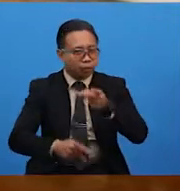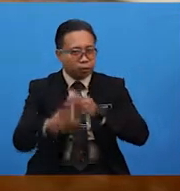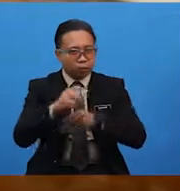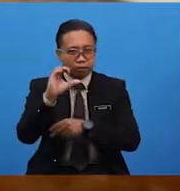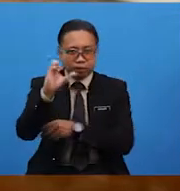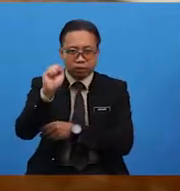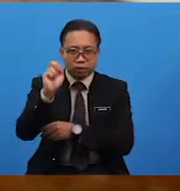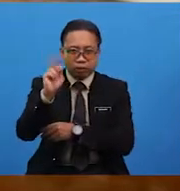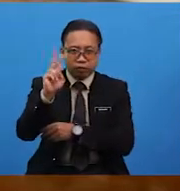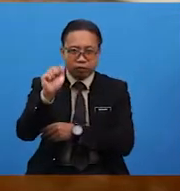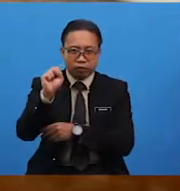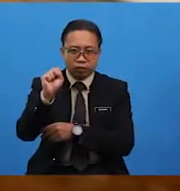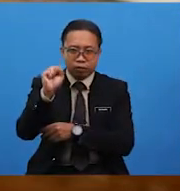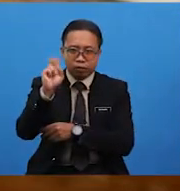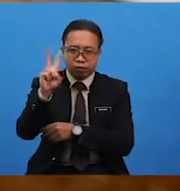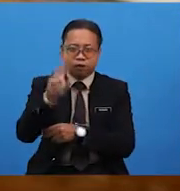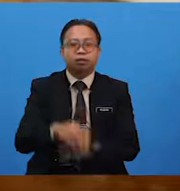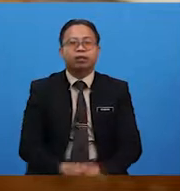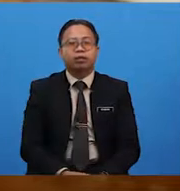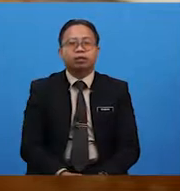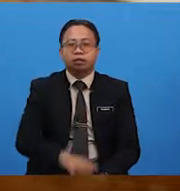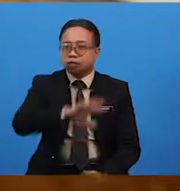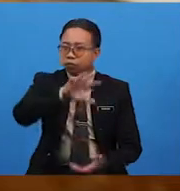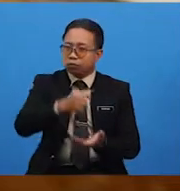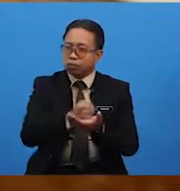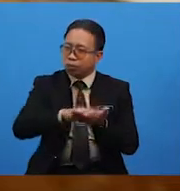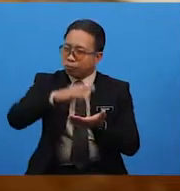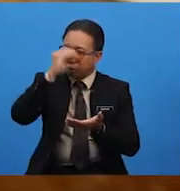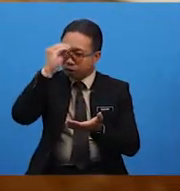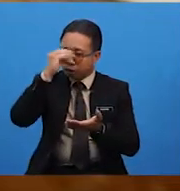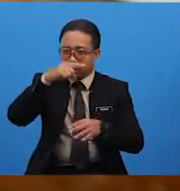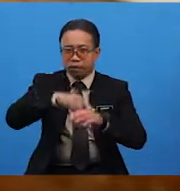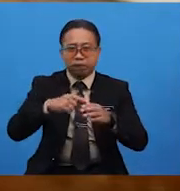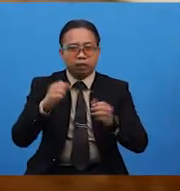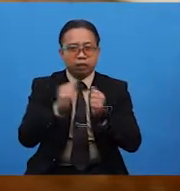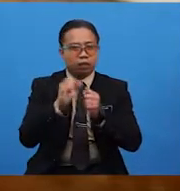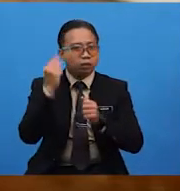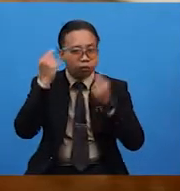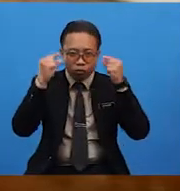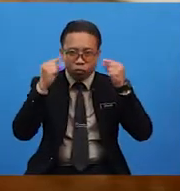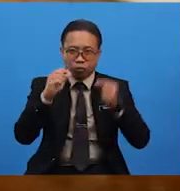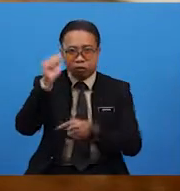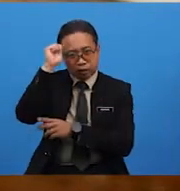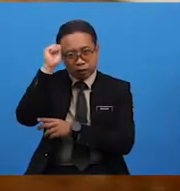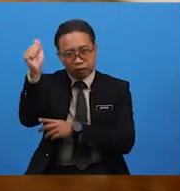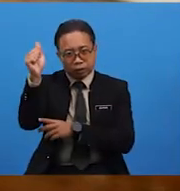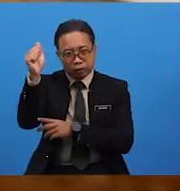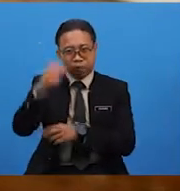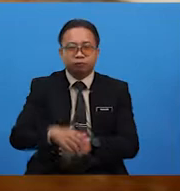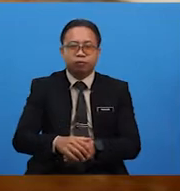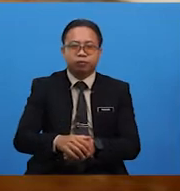headless FB dan Pastikan semua akan terus mengulang kaji bersama guru Anda jumpa lagi Assalamualaikum dalam